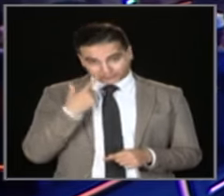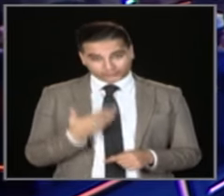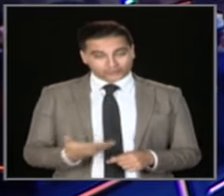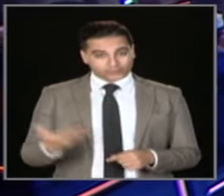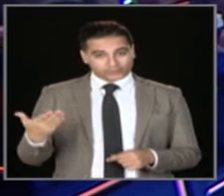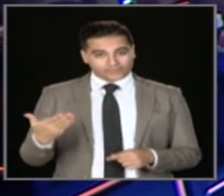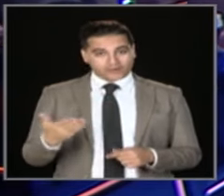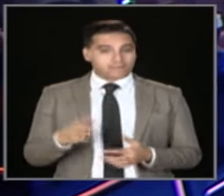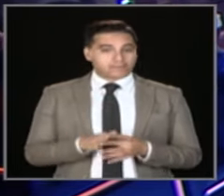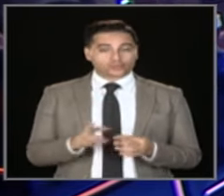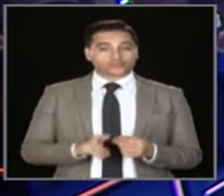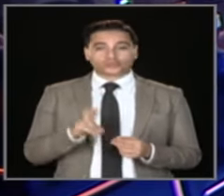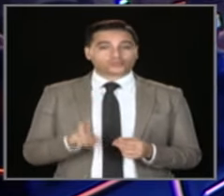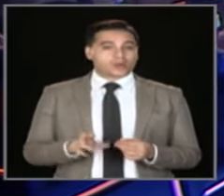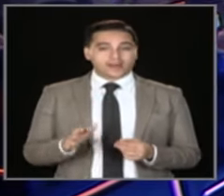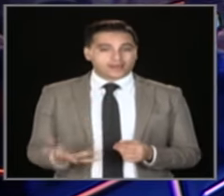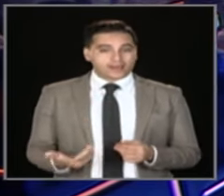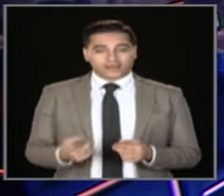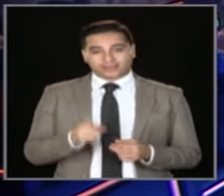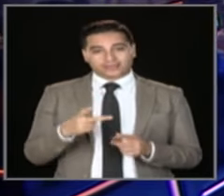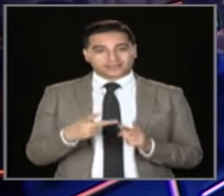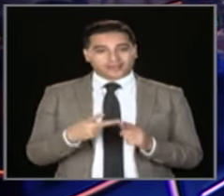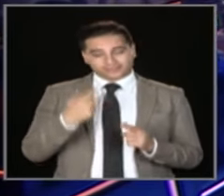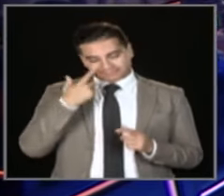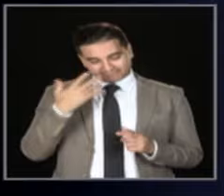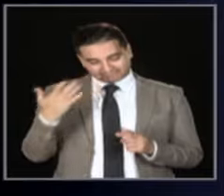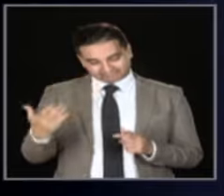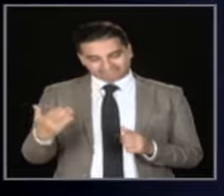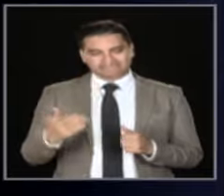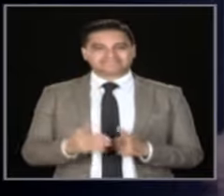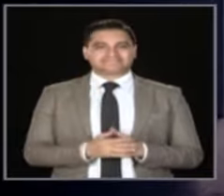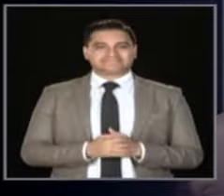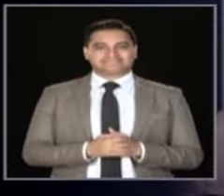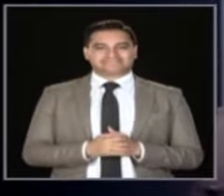مدام أميرة، وهنشوف السؤال التاني وموضوع السؤال إيه.